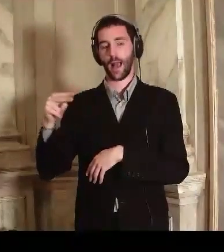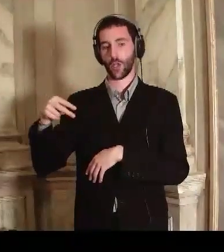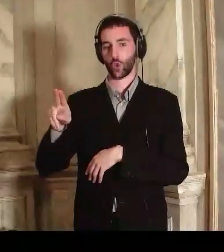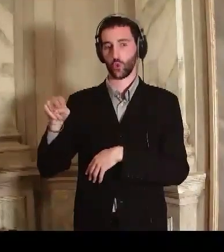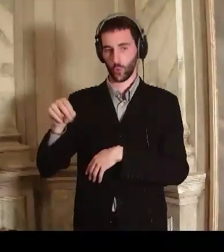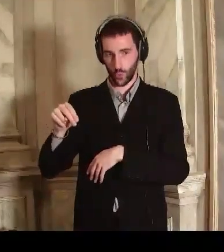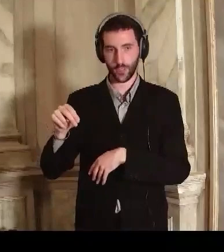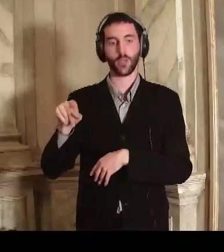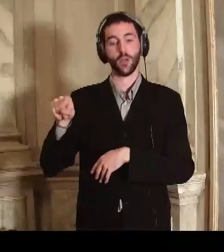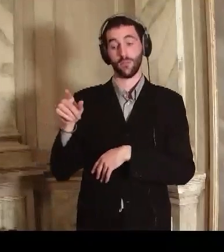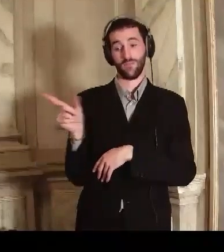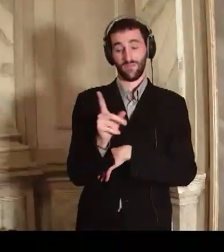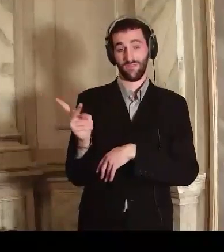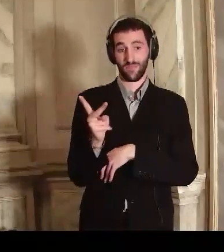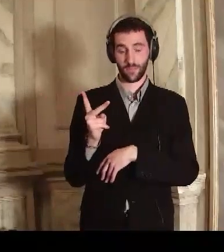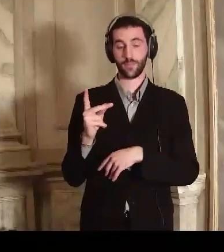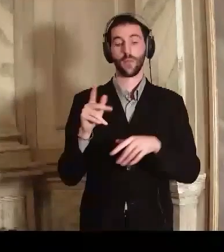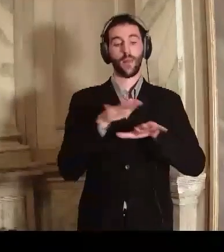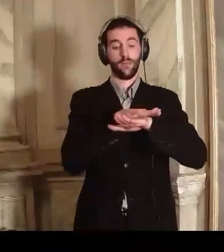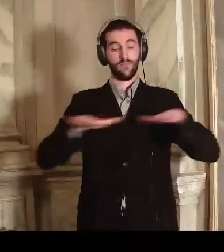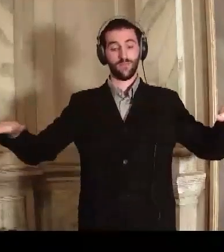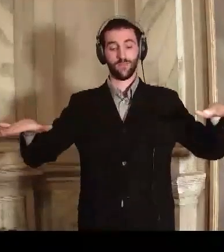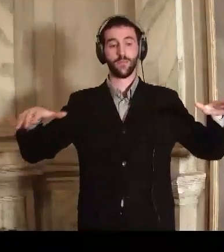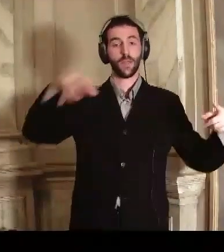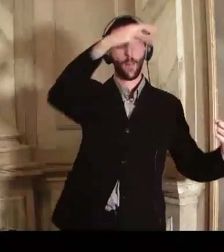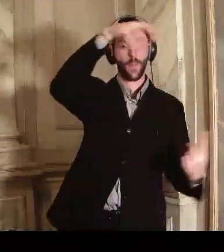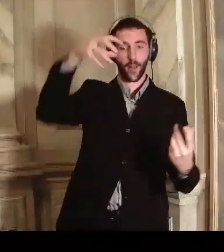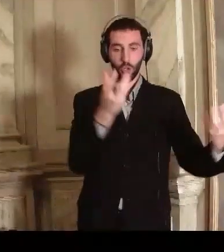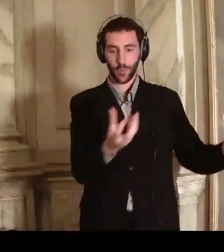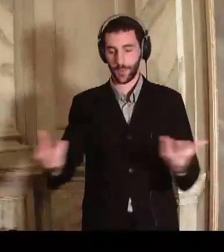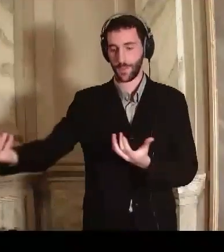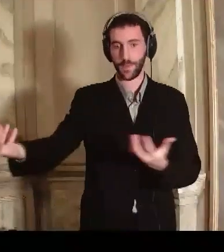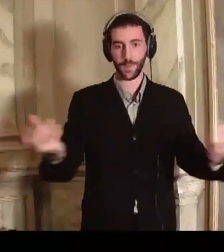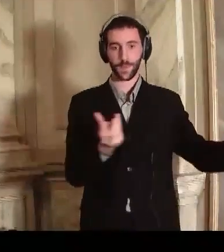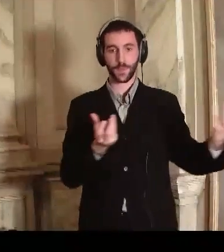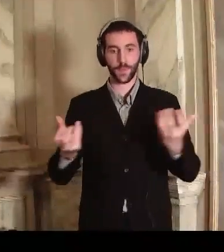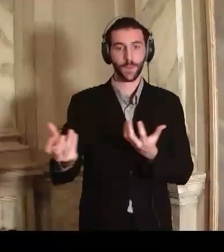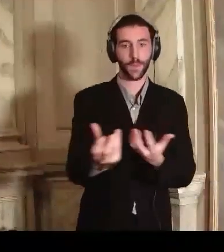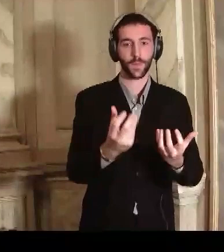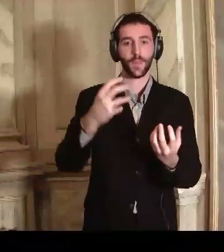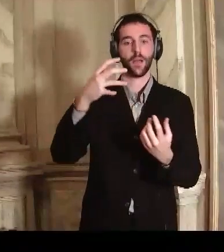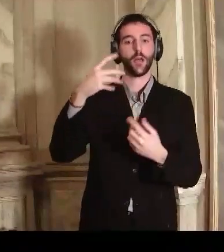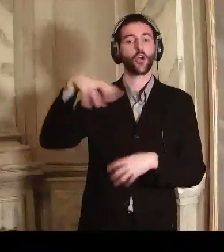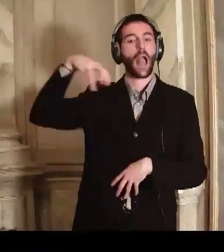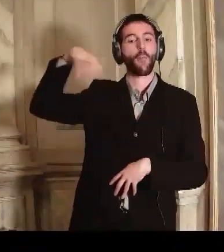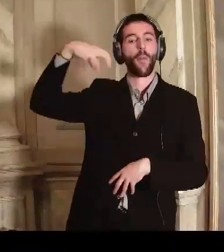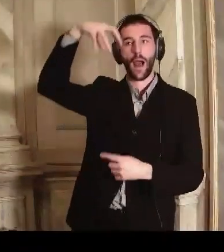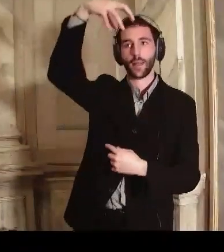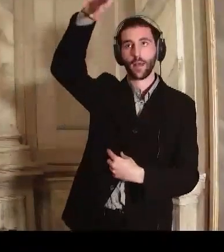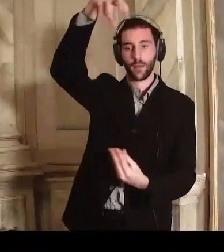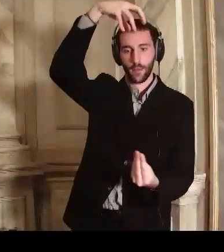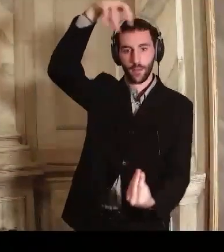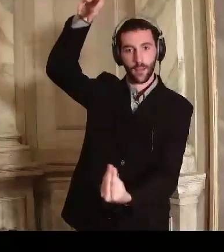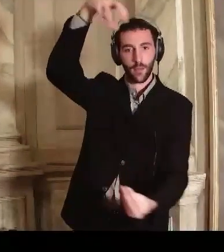performers si aggireranno in mezzo a un campo di pendoli in movimento, ciascuno composto da una campana sospesa che non farà che